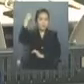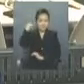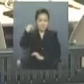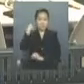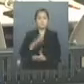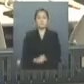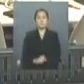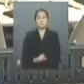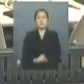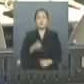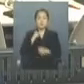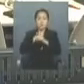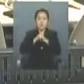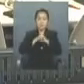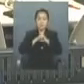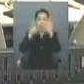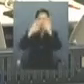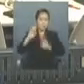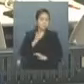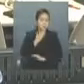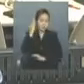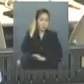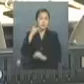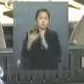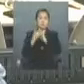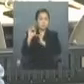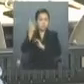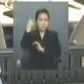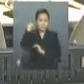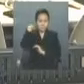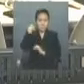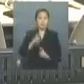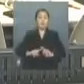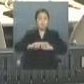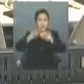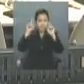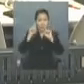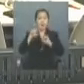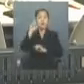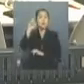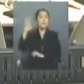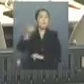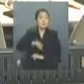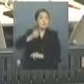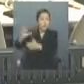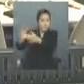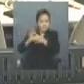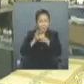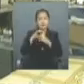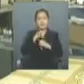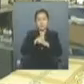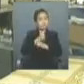ผลิตด้วยความคมชัดสูงได้นะครับแต่เราก็ยังคงสามารถรองรับกับระบบเดิมที่เป็น Standard Definition